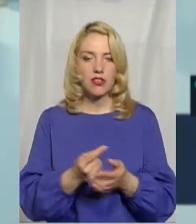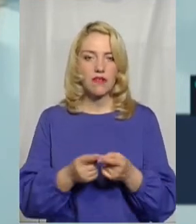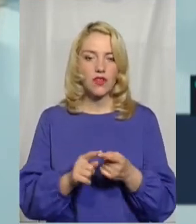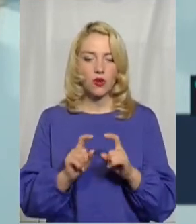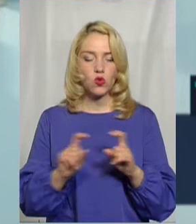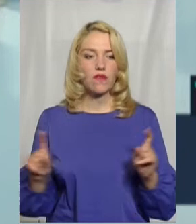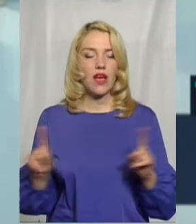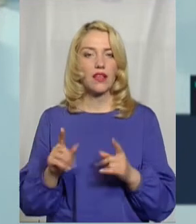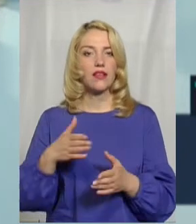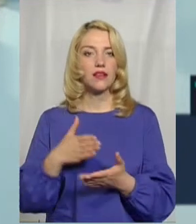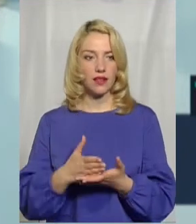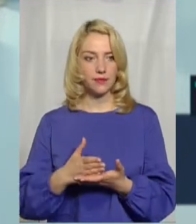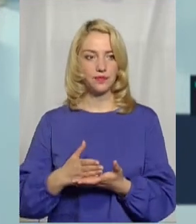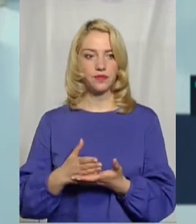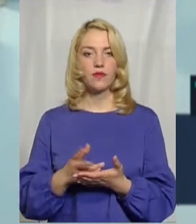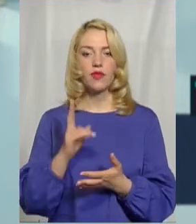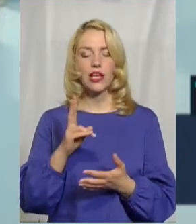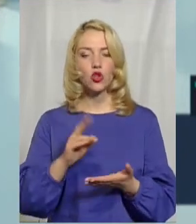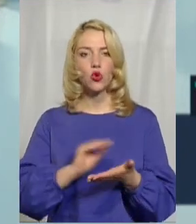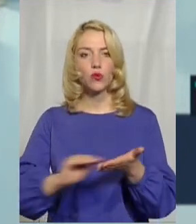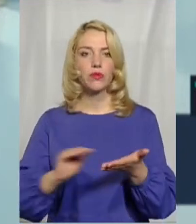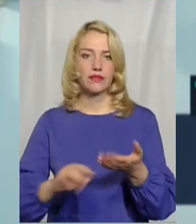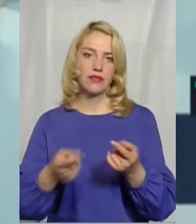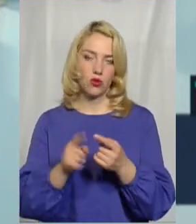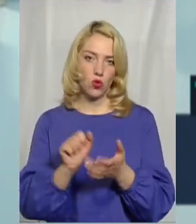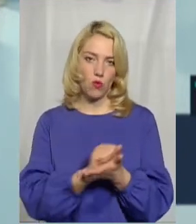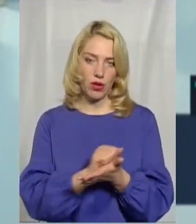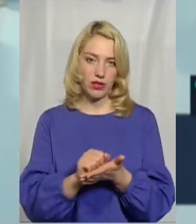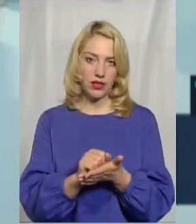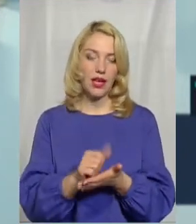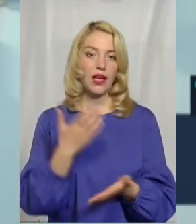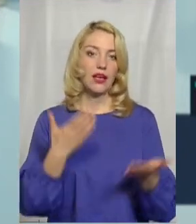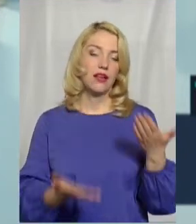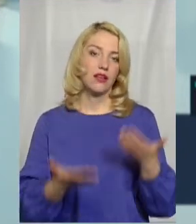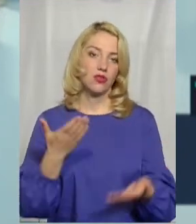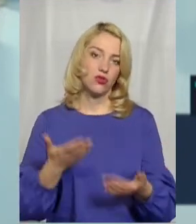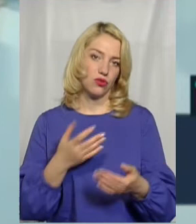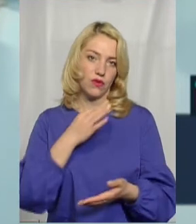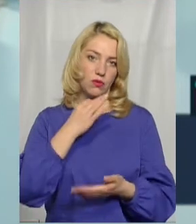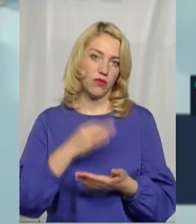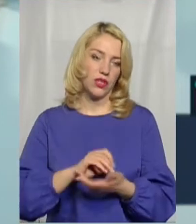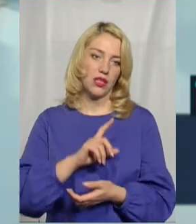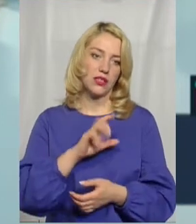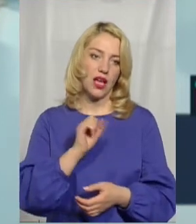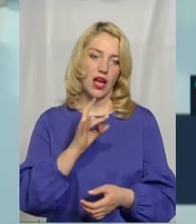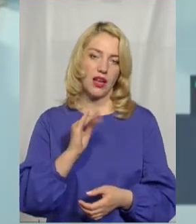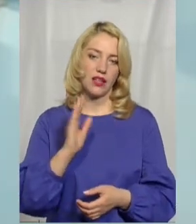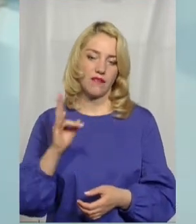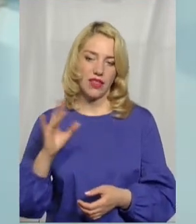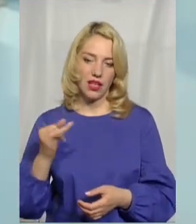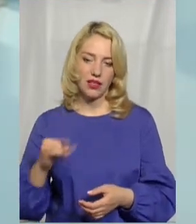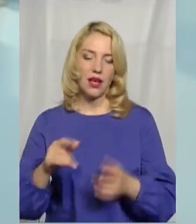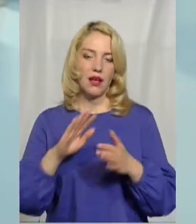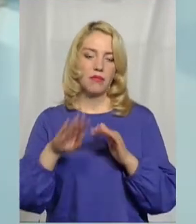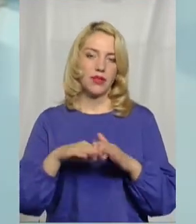які є творцями цих документів. І якщо відповідальний за архівний підрозділ разом